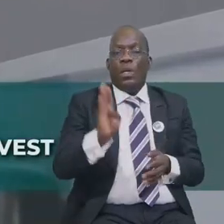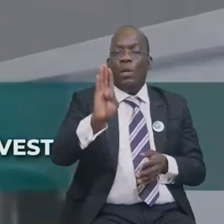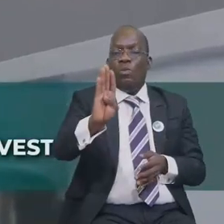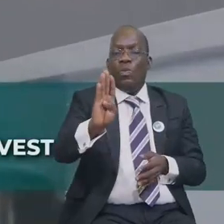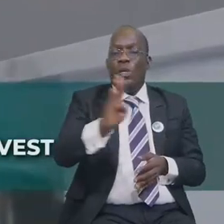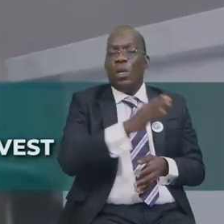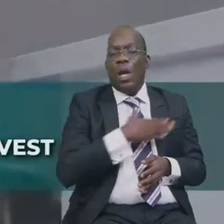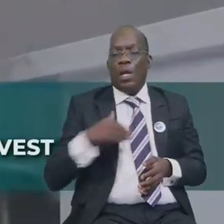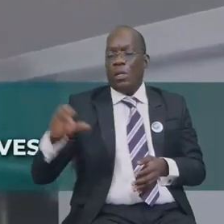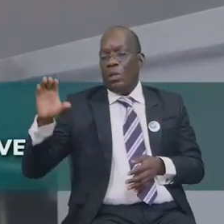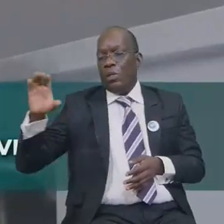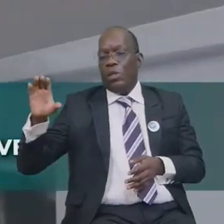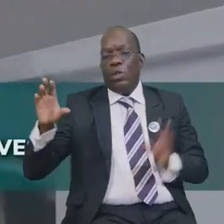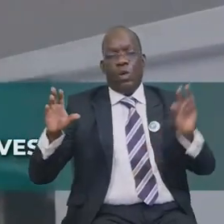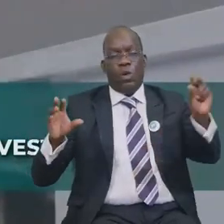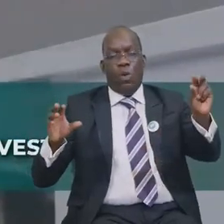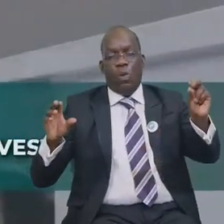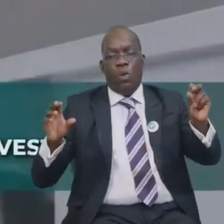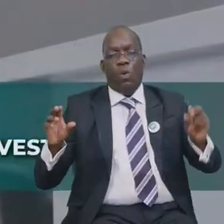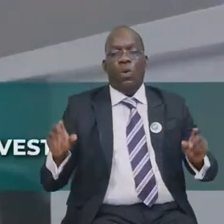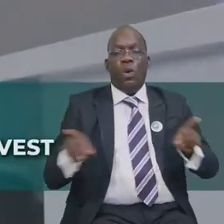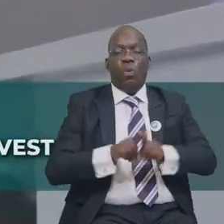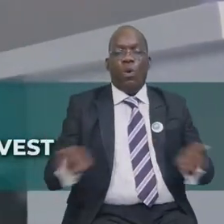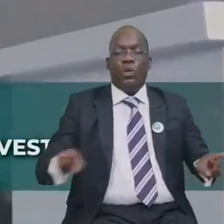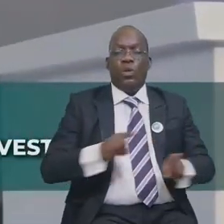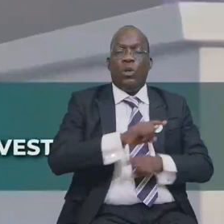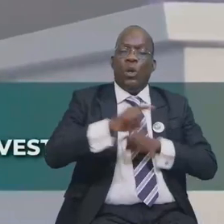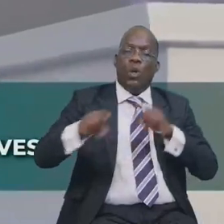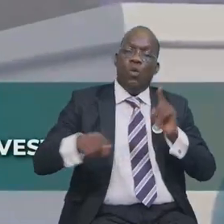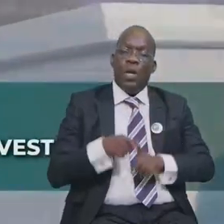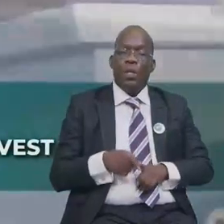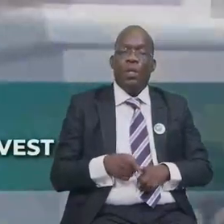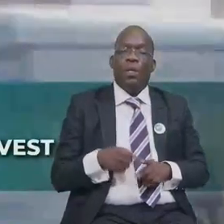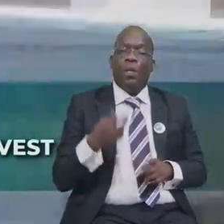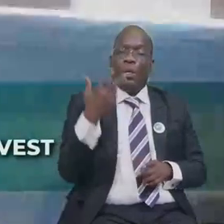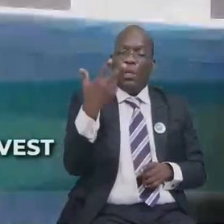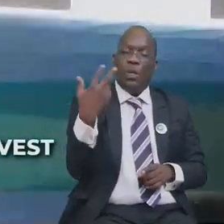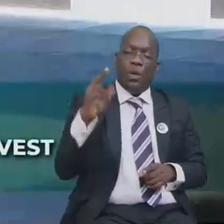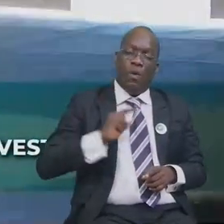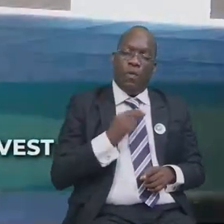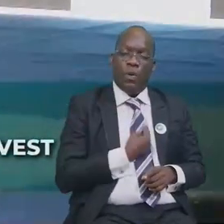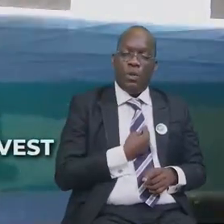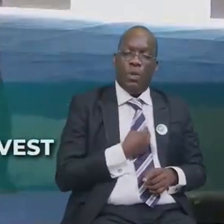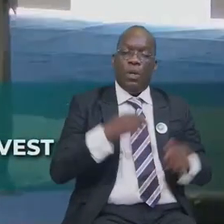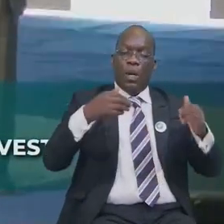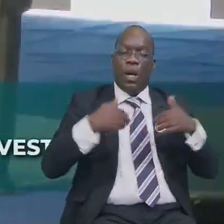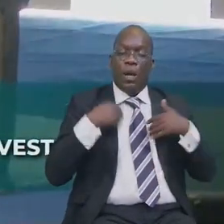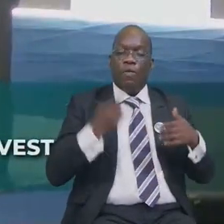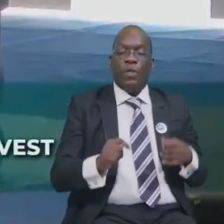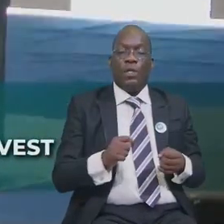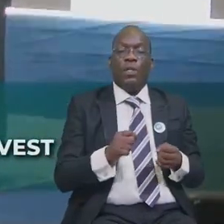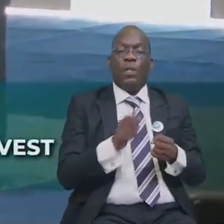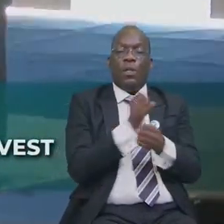aider C. Non. Mais lorsque les trois, nous avons la passion, nous avons